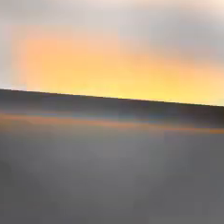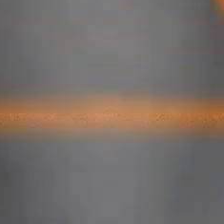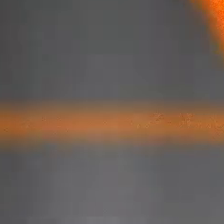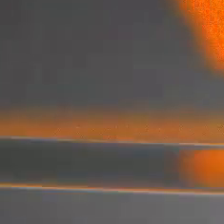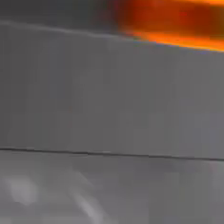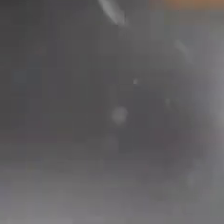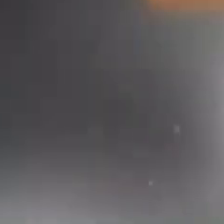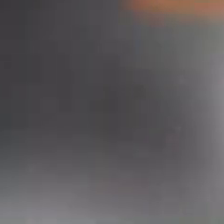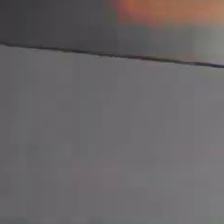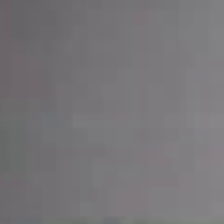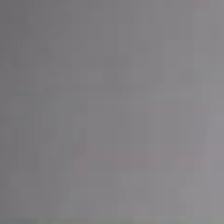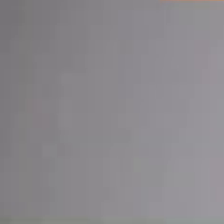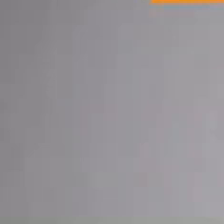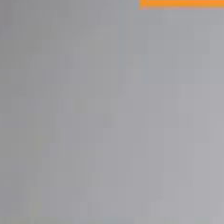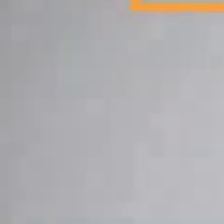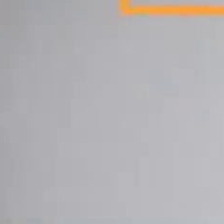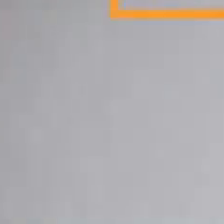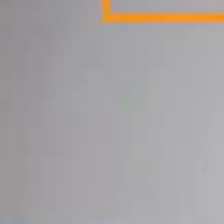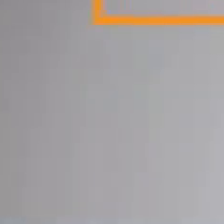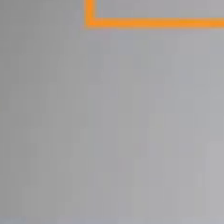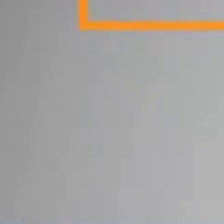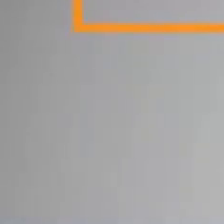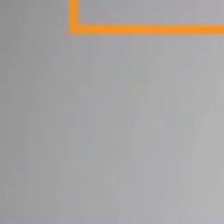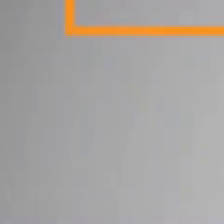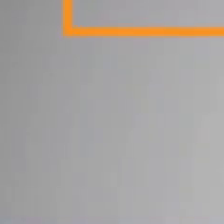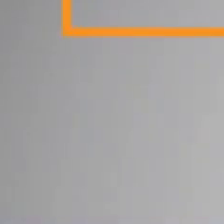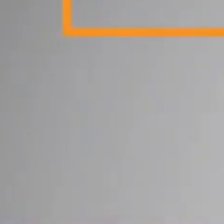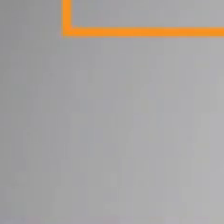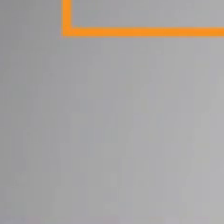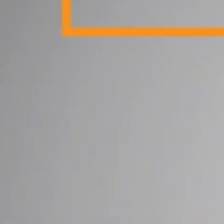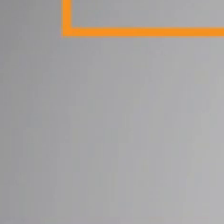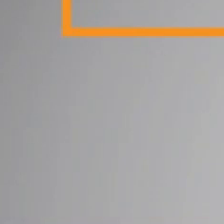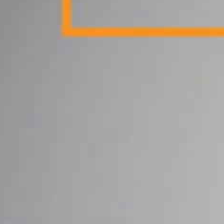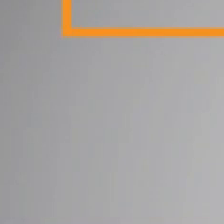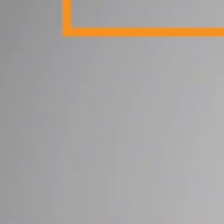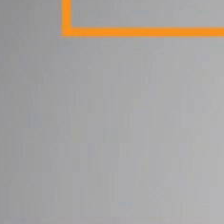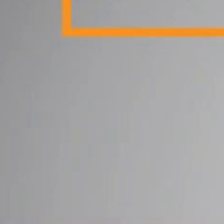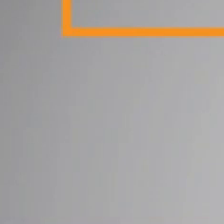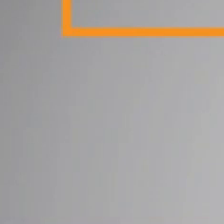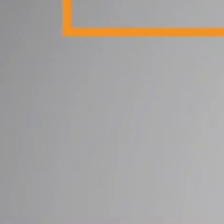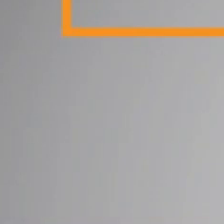Governments to account.